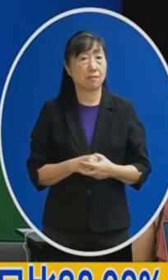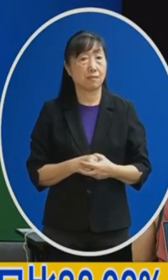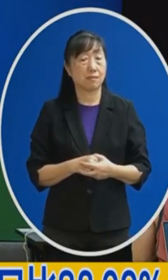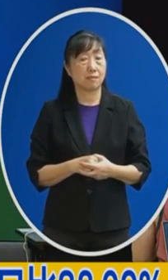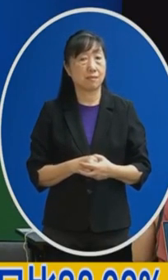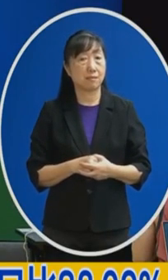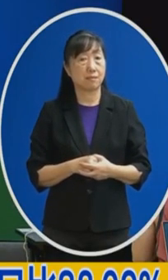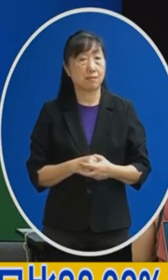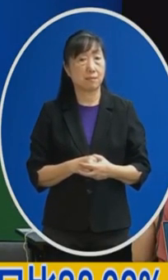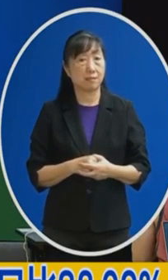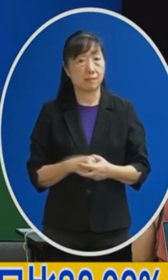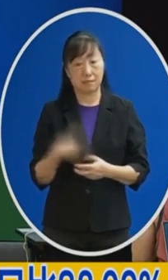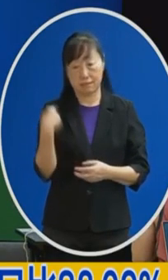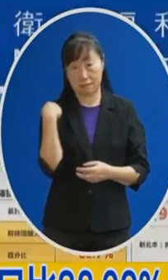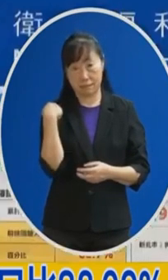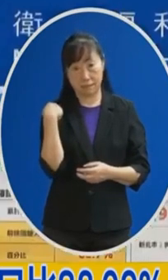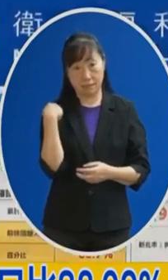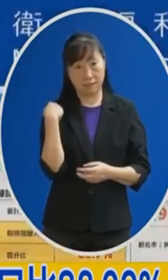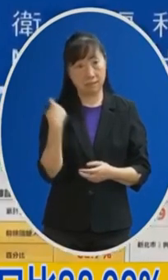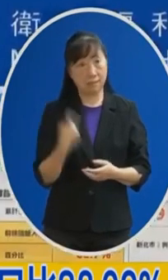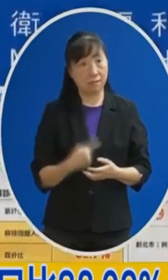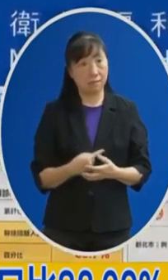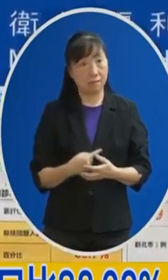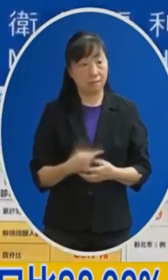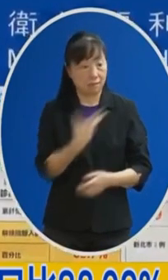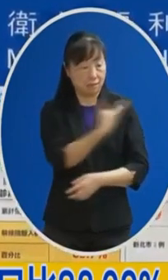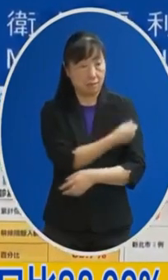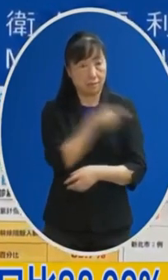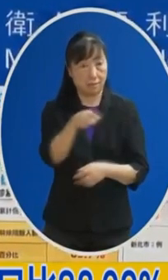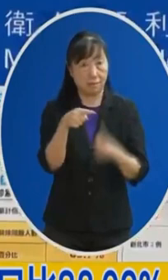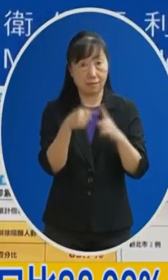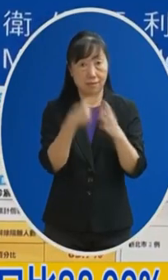好，那昨天疫苮接种有